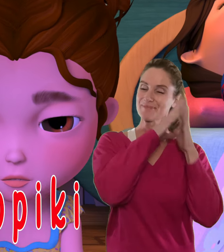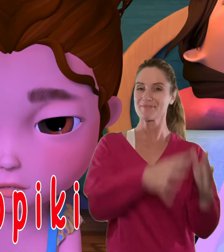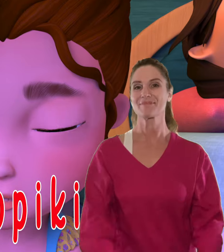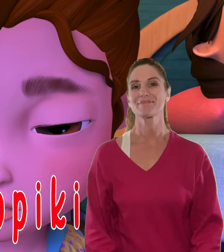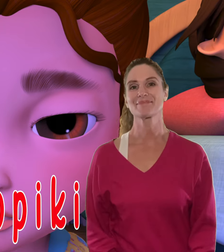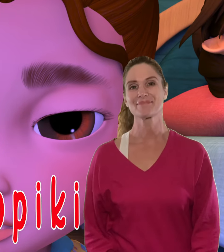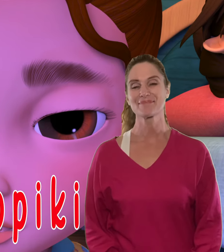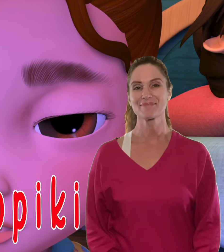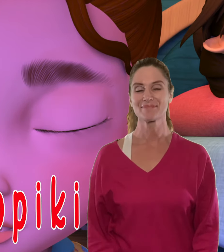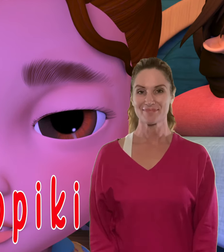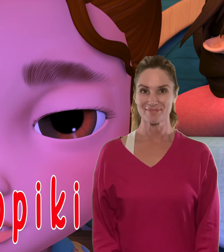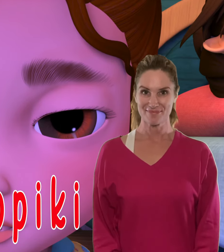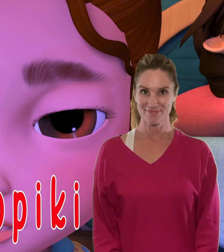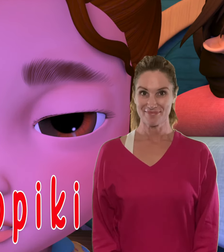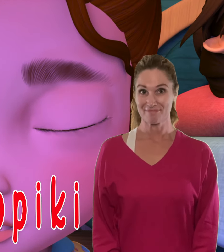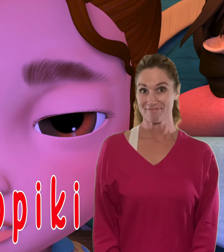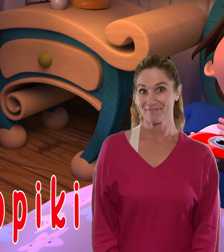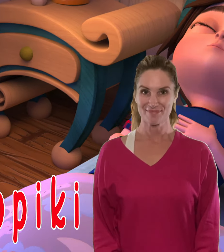ベッドに10